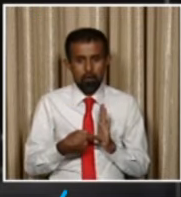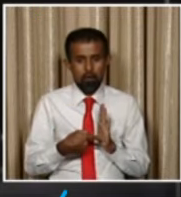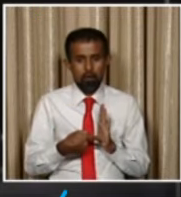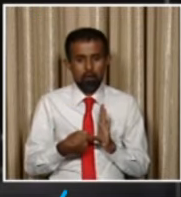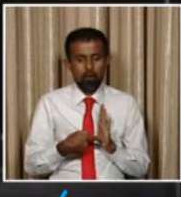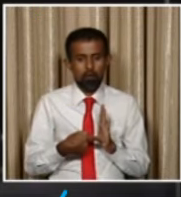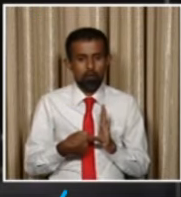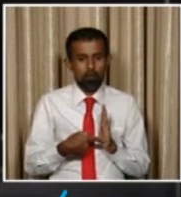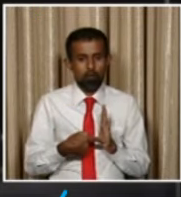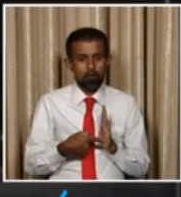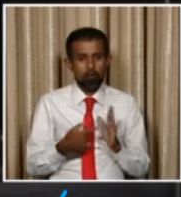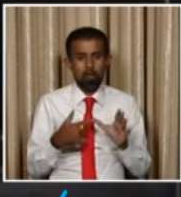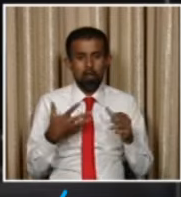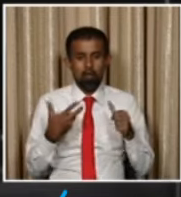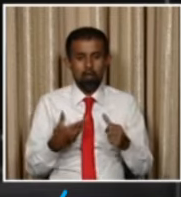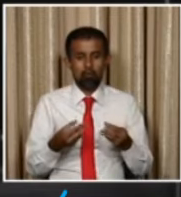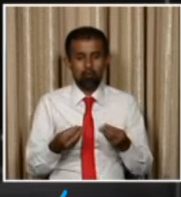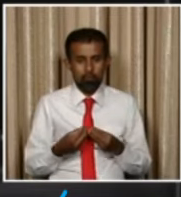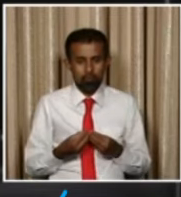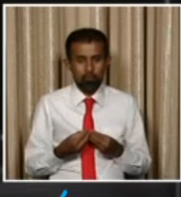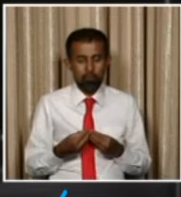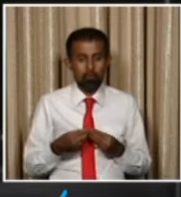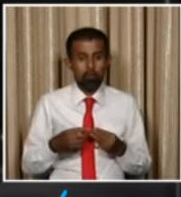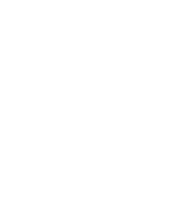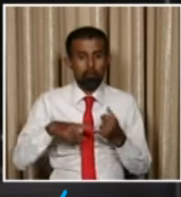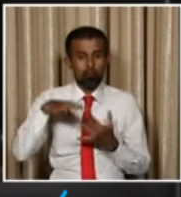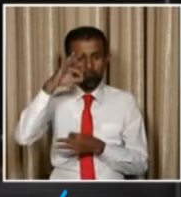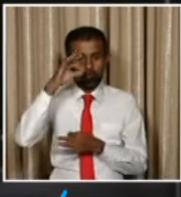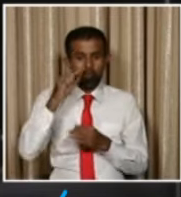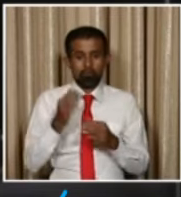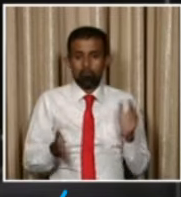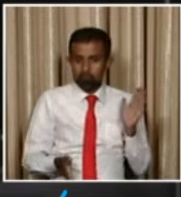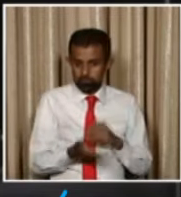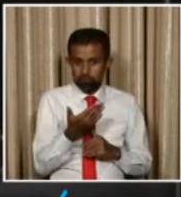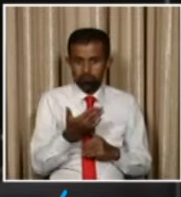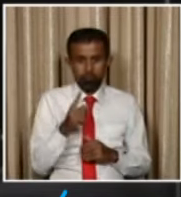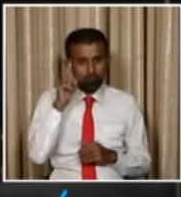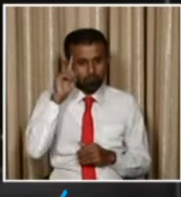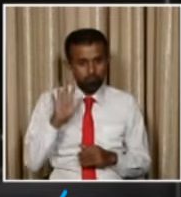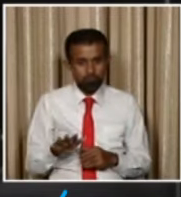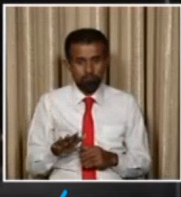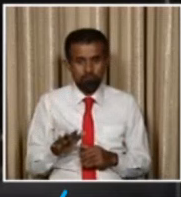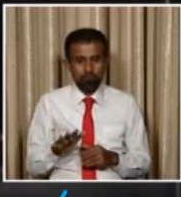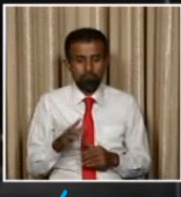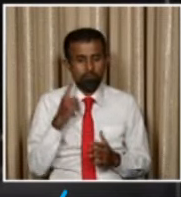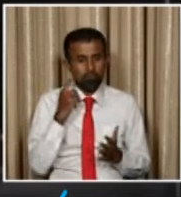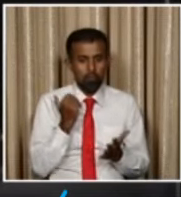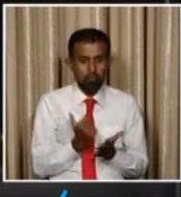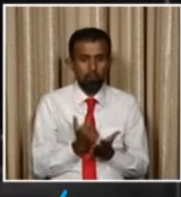பெறுபேறை பெற்று பல்கலைக்கழகம் செல்ல வேண்டும் என்ற கற்பனையில் அவர்கள் மிகவும் கஷ்டத்தின் மத்தியில் அவர்கள்